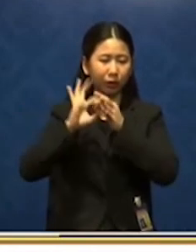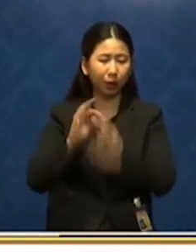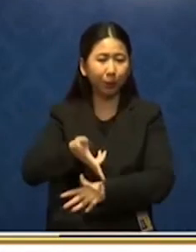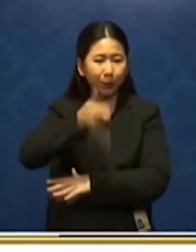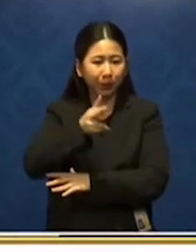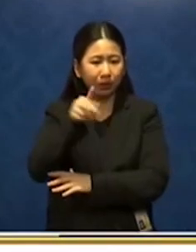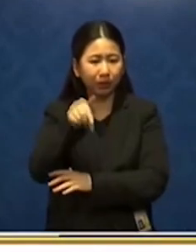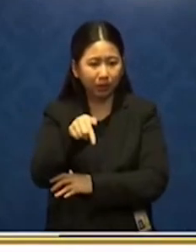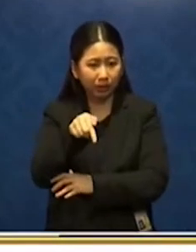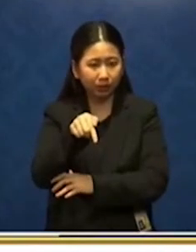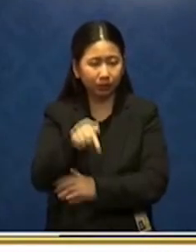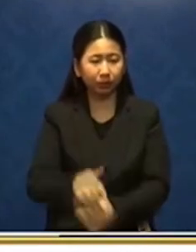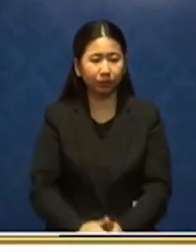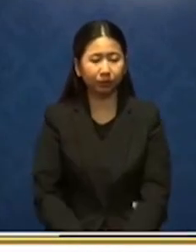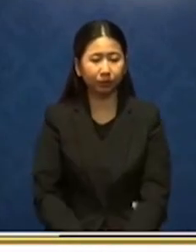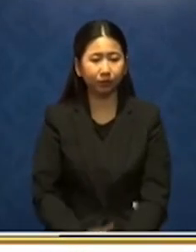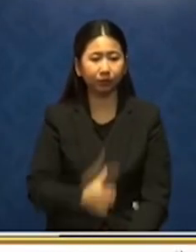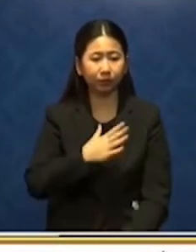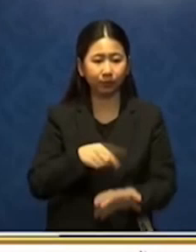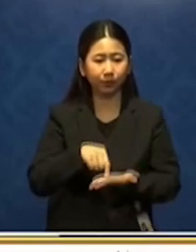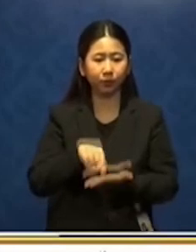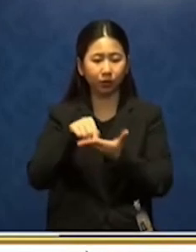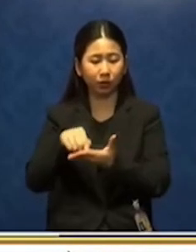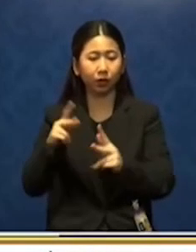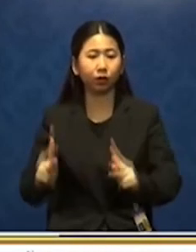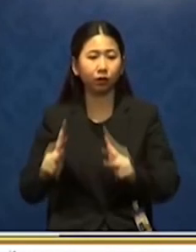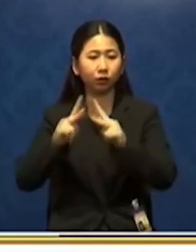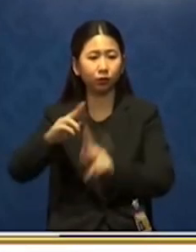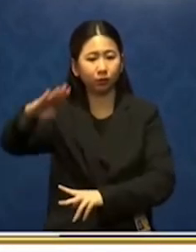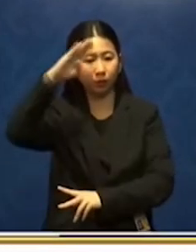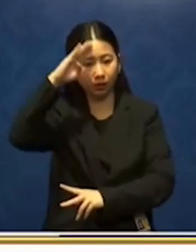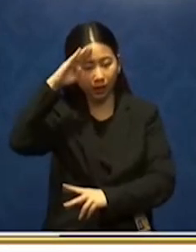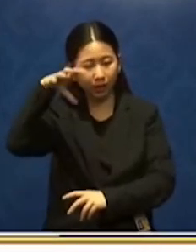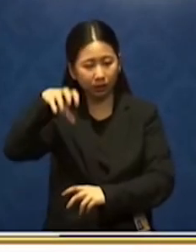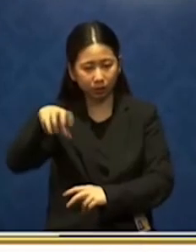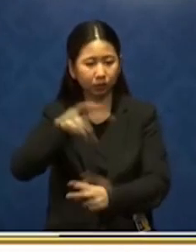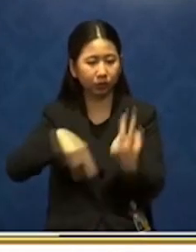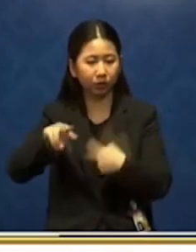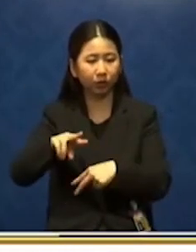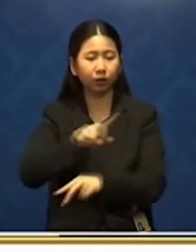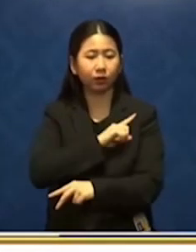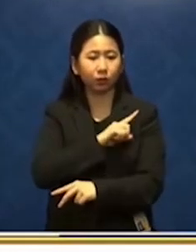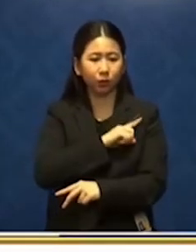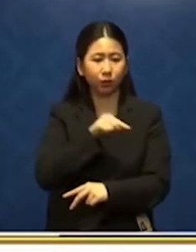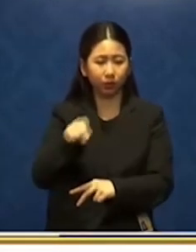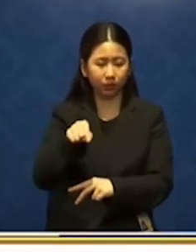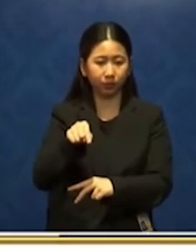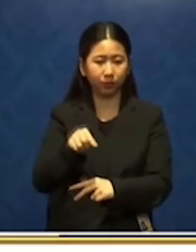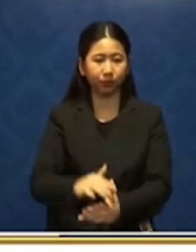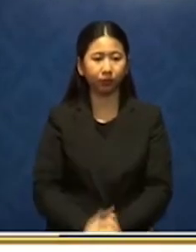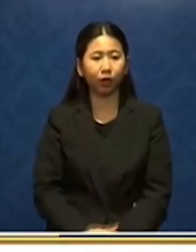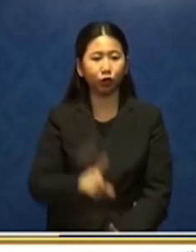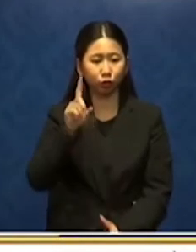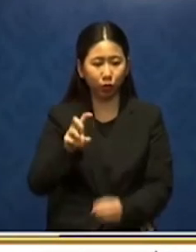ปืนทางระบบดังนั้นครับผมขอหารือท่านประธานผ่านไปยังกระทรวงมหาดไทยและหน่วยงานที่เกี่ยวข้องให้หาแนวทางปรับปรุงทั้งกฎหมายขออนุญาตปืนในระบบ